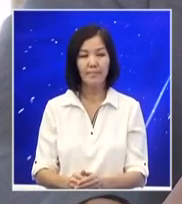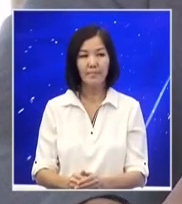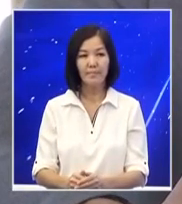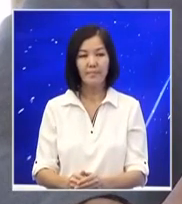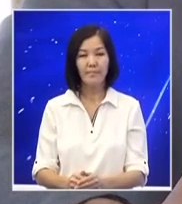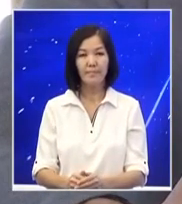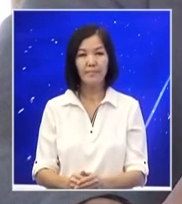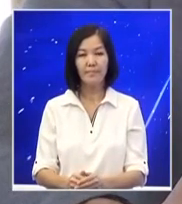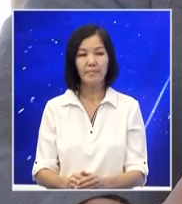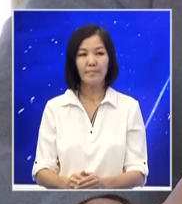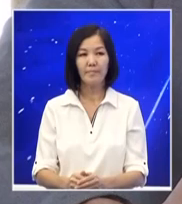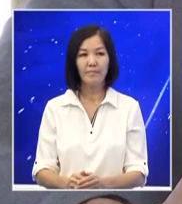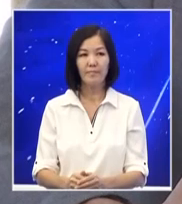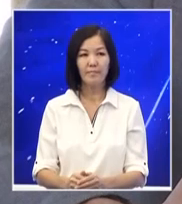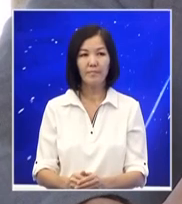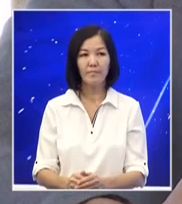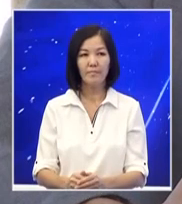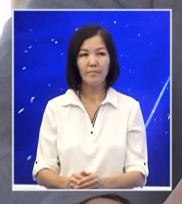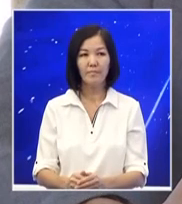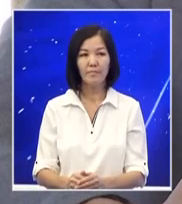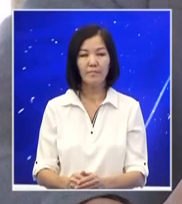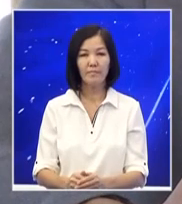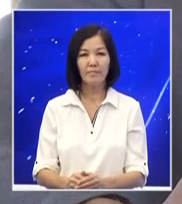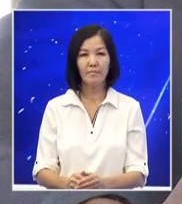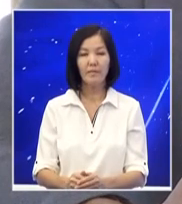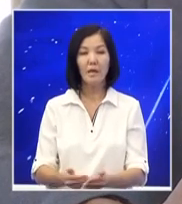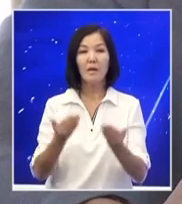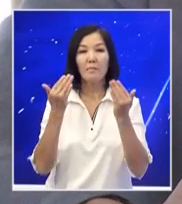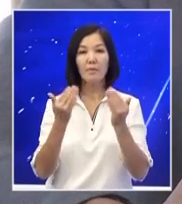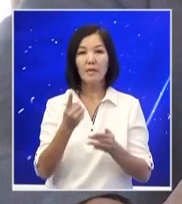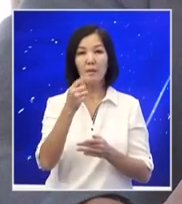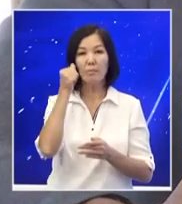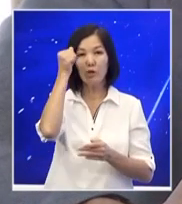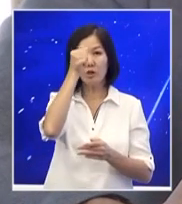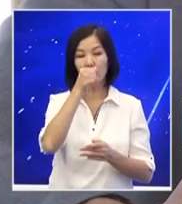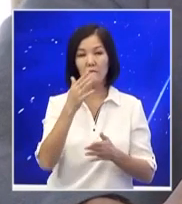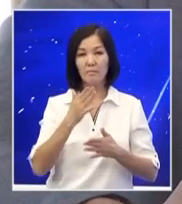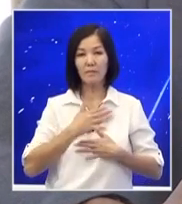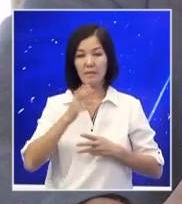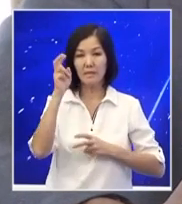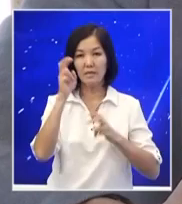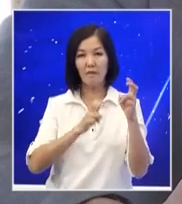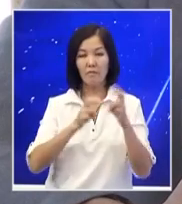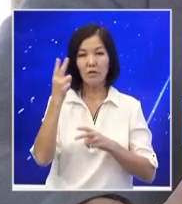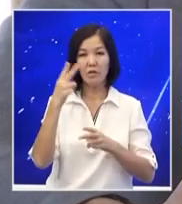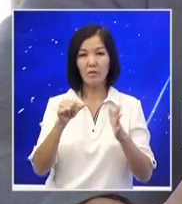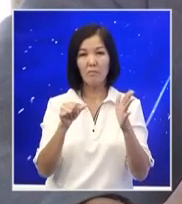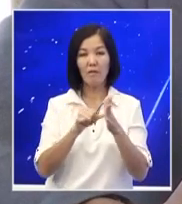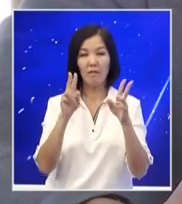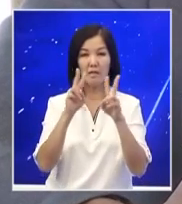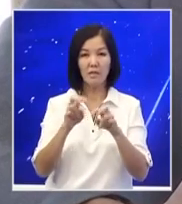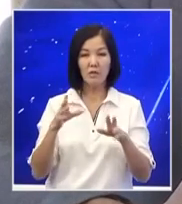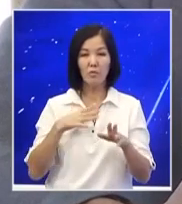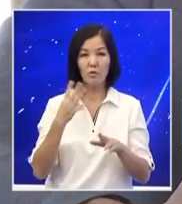19-й год у нас было 26 проверок экологических. Биылғы бір жыл ішінде біздің зауытта 26 экологиялық тексеру өтті.